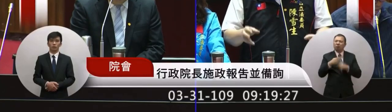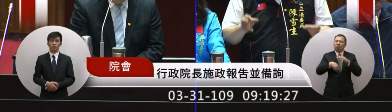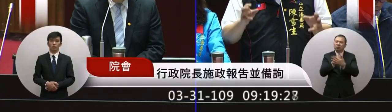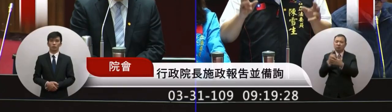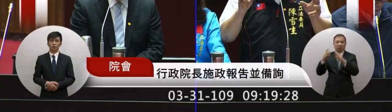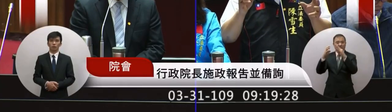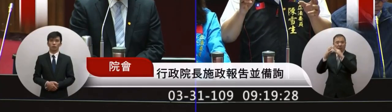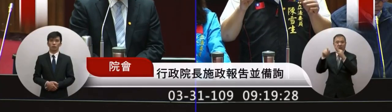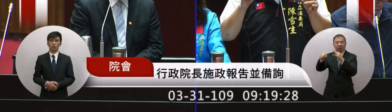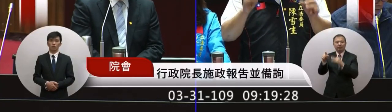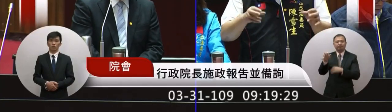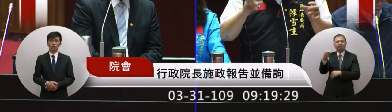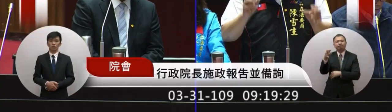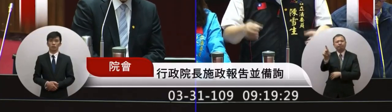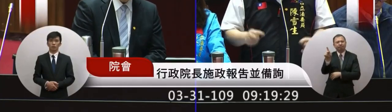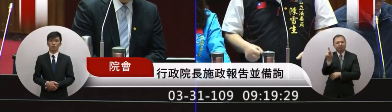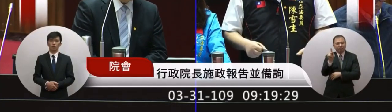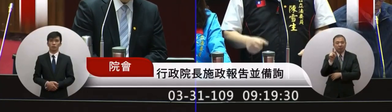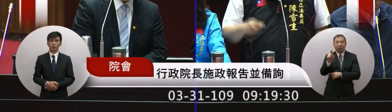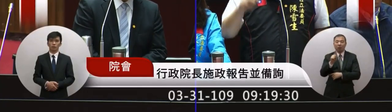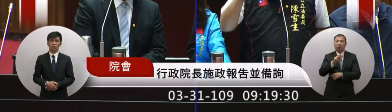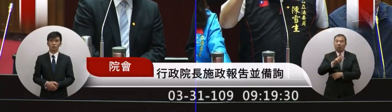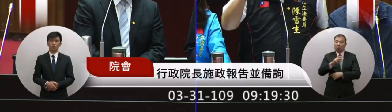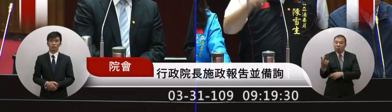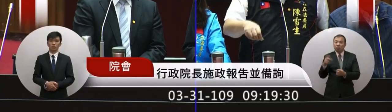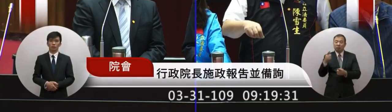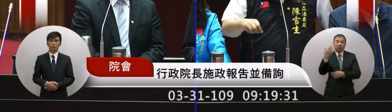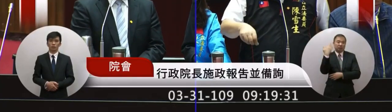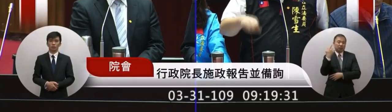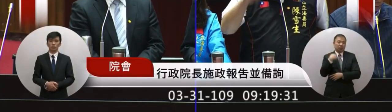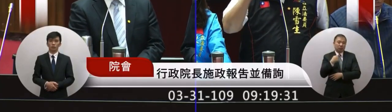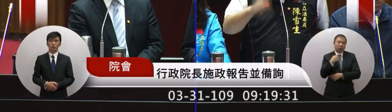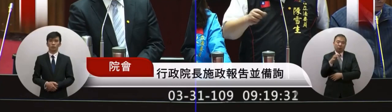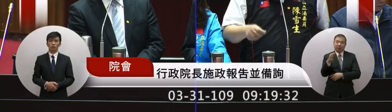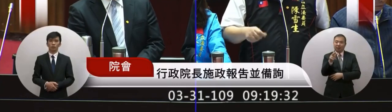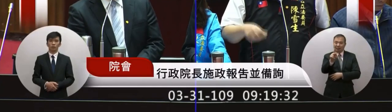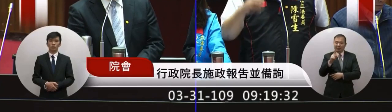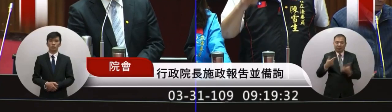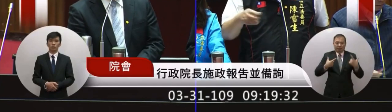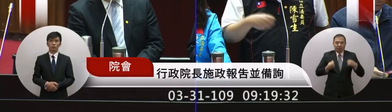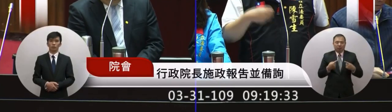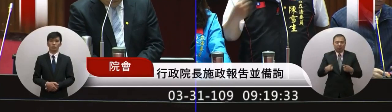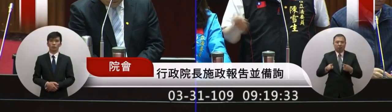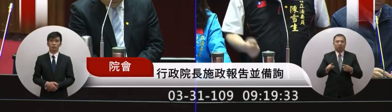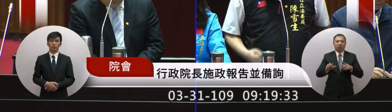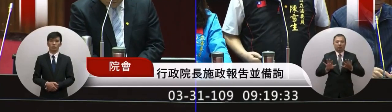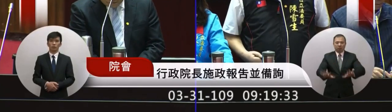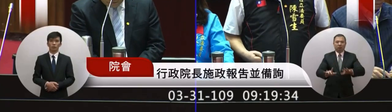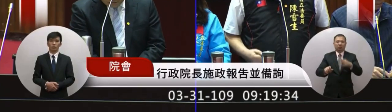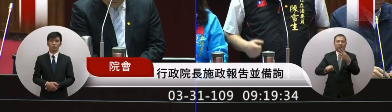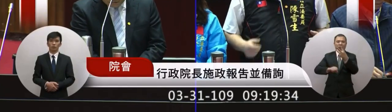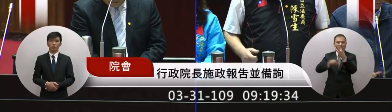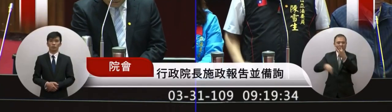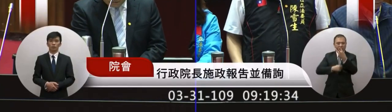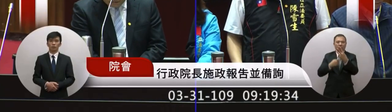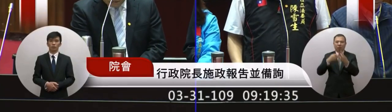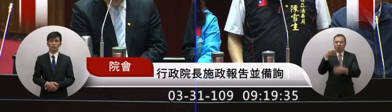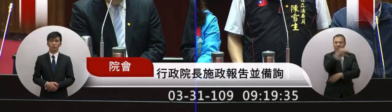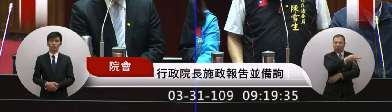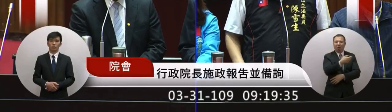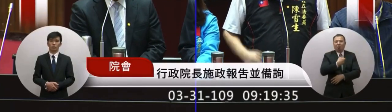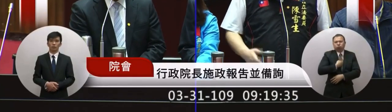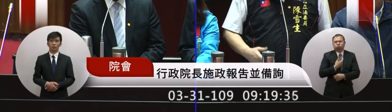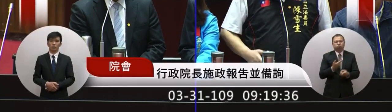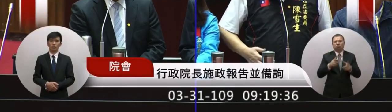者是过去借的钱，我今这个月到期，下个月到期，你不要给我抽回去，哦，这个很重